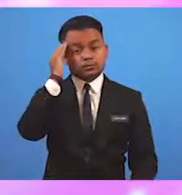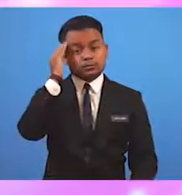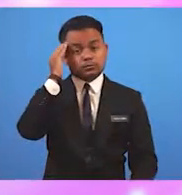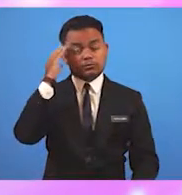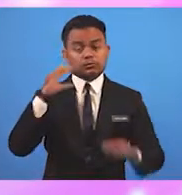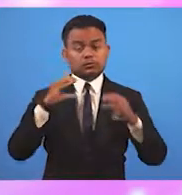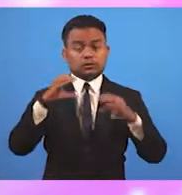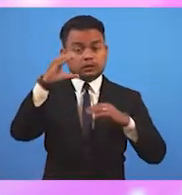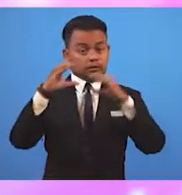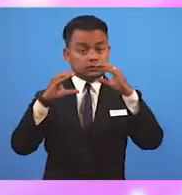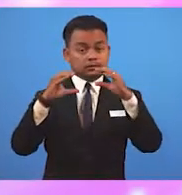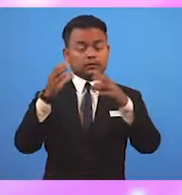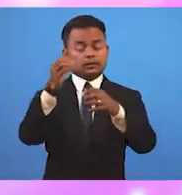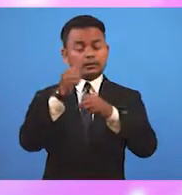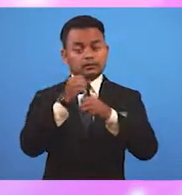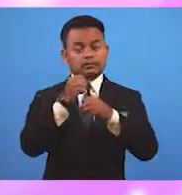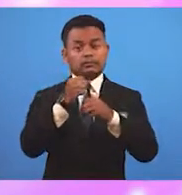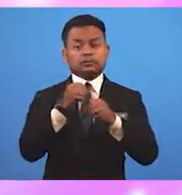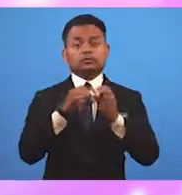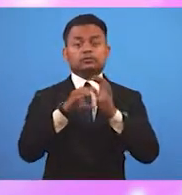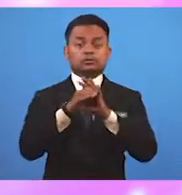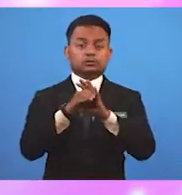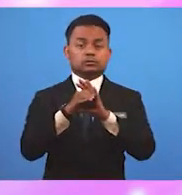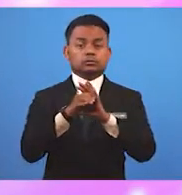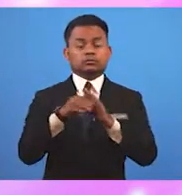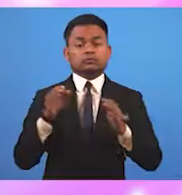cara mengambil sampel ternakan berpenyakit.